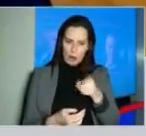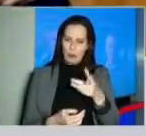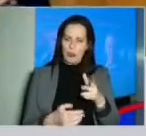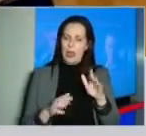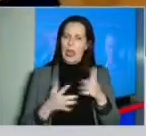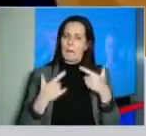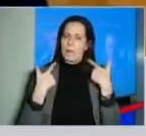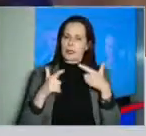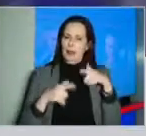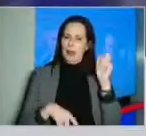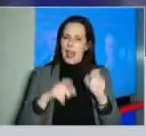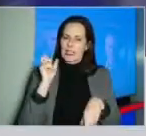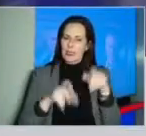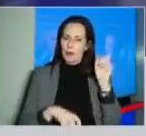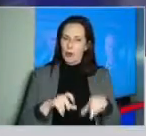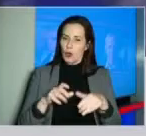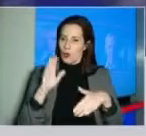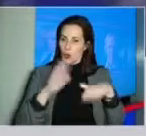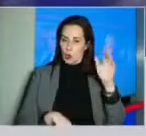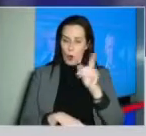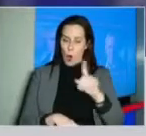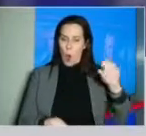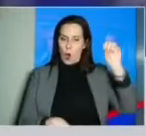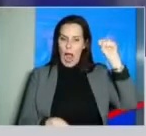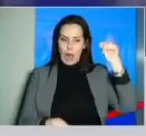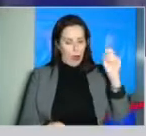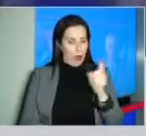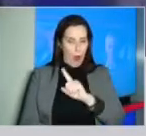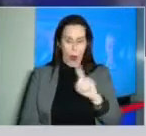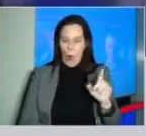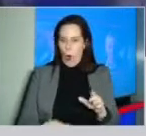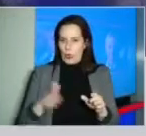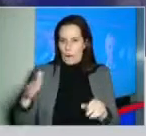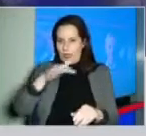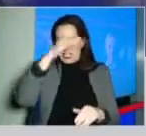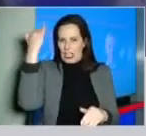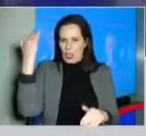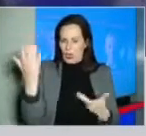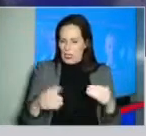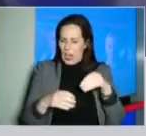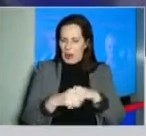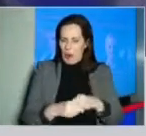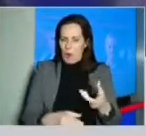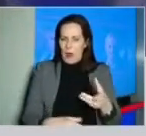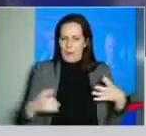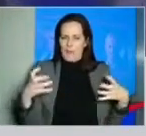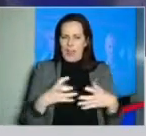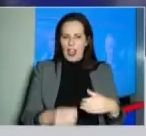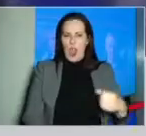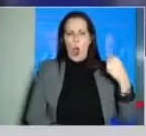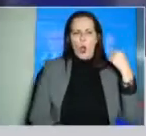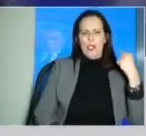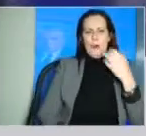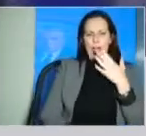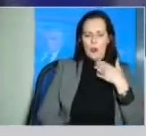איך מסבירים לציבור שלכם שרובו הוא לא כהניסטי והוא לא ימין קיצוני, את החיבור הזה עם העוצמה היהודית,